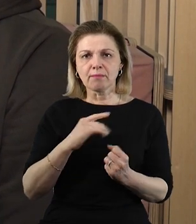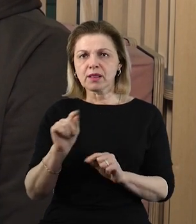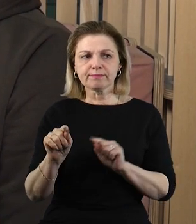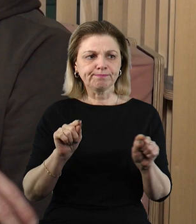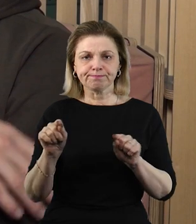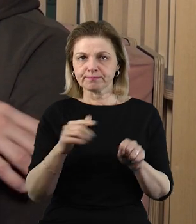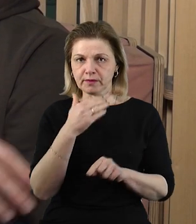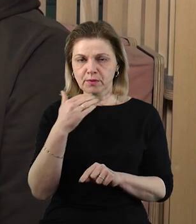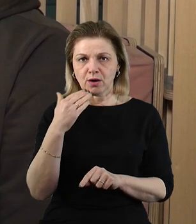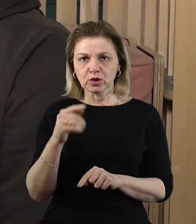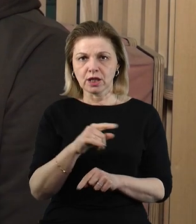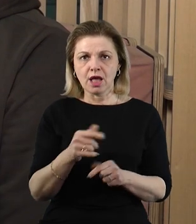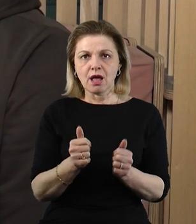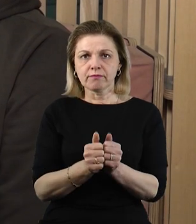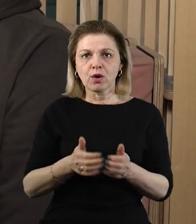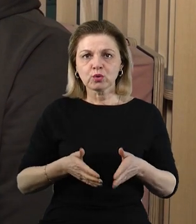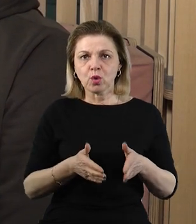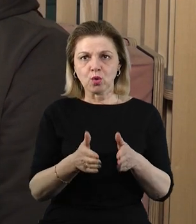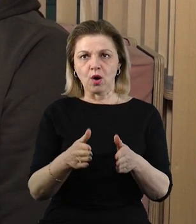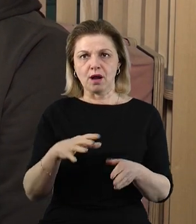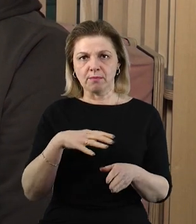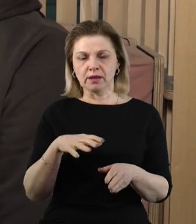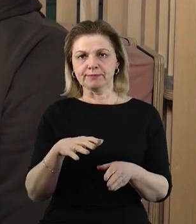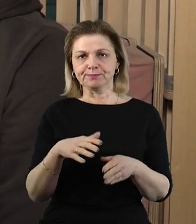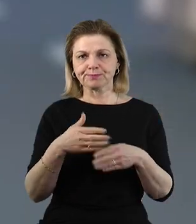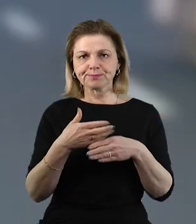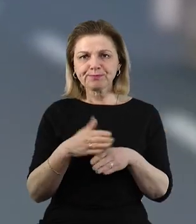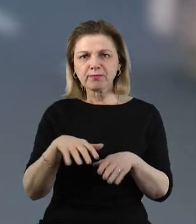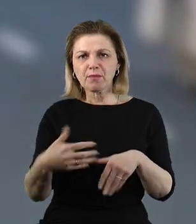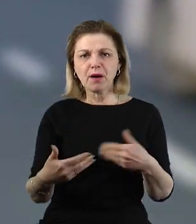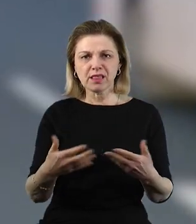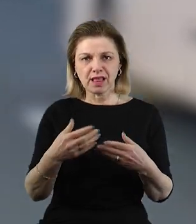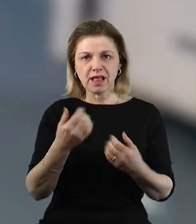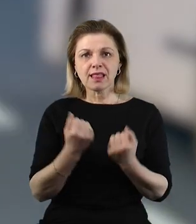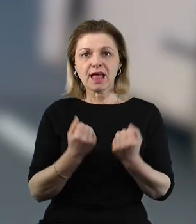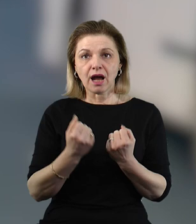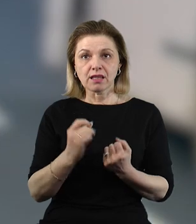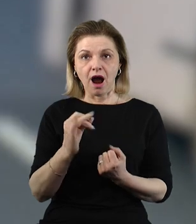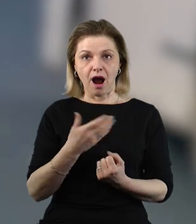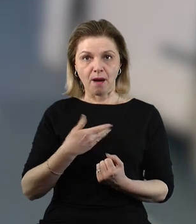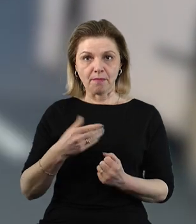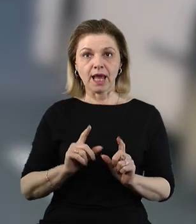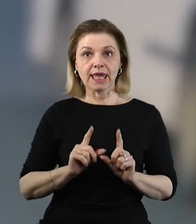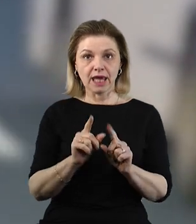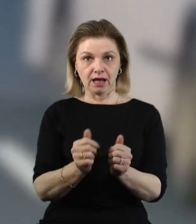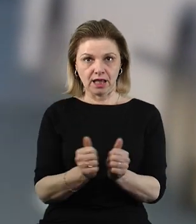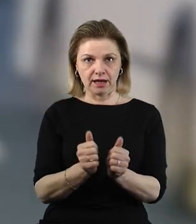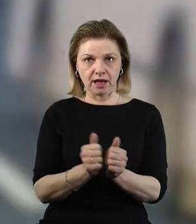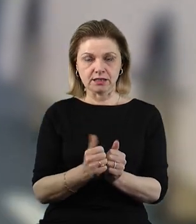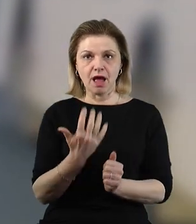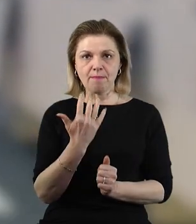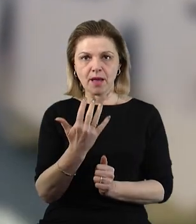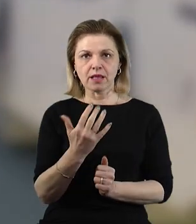ж то вона просто вздовж дороги валялась розбита спалена техніка а ми їхали кріз неї це п'ять